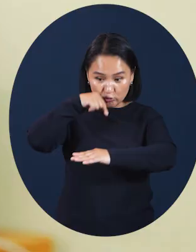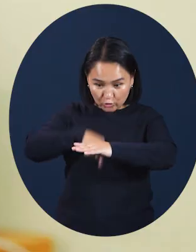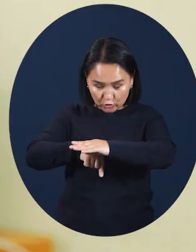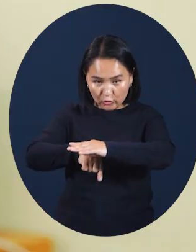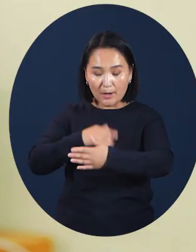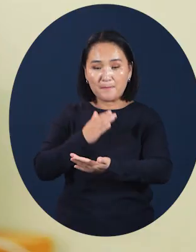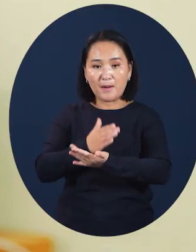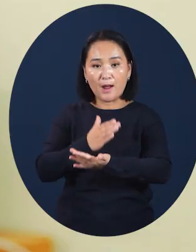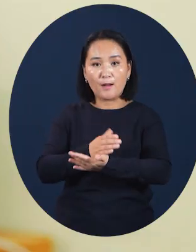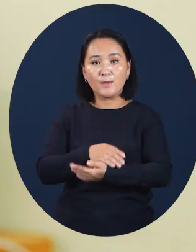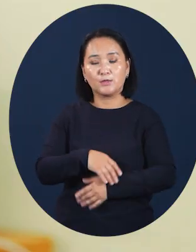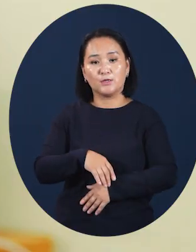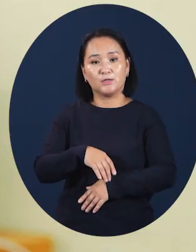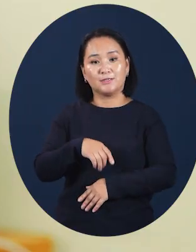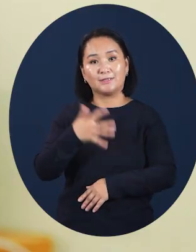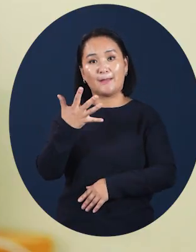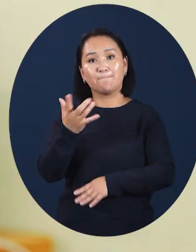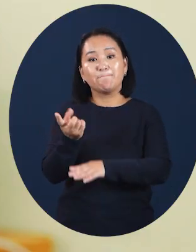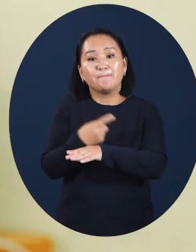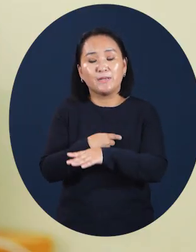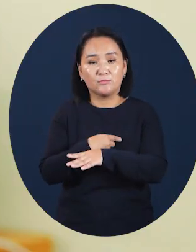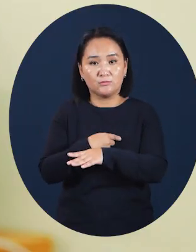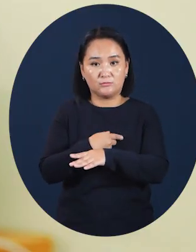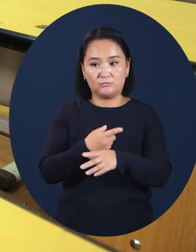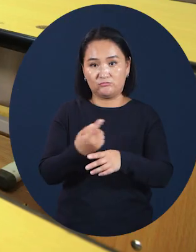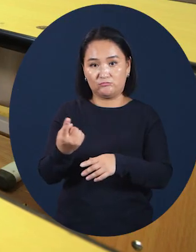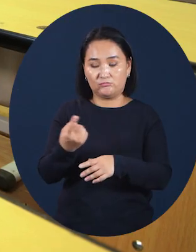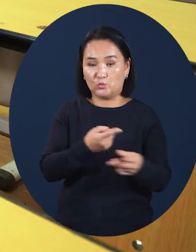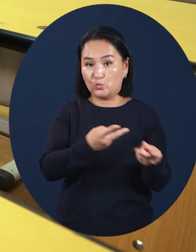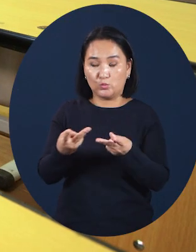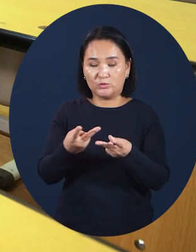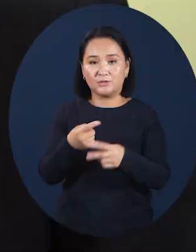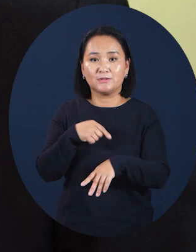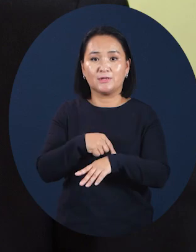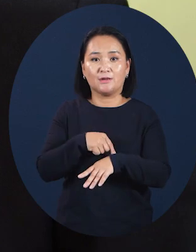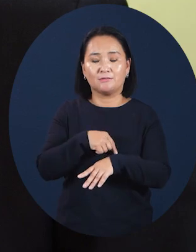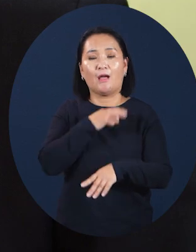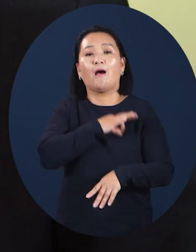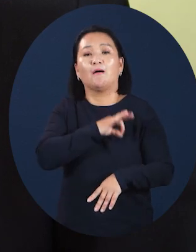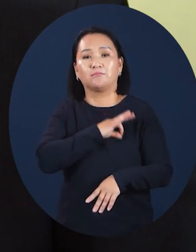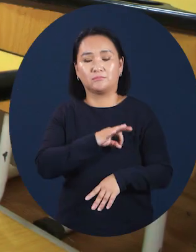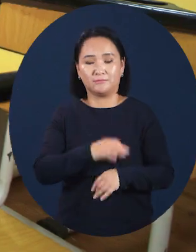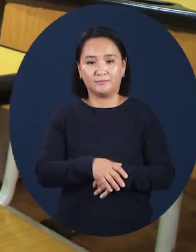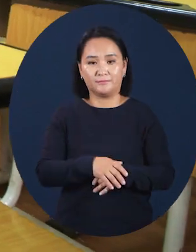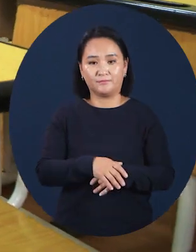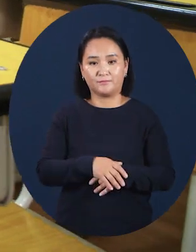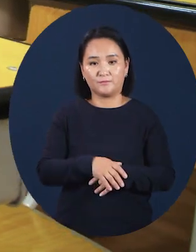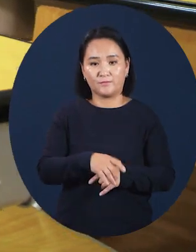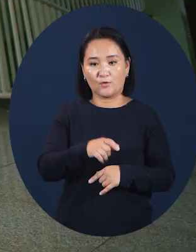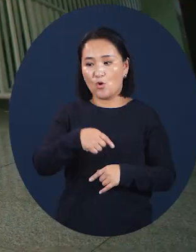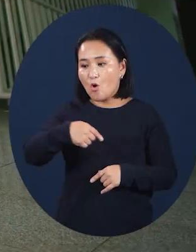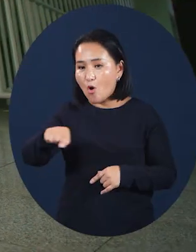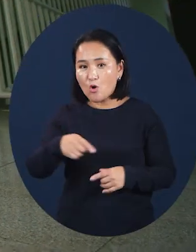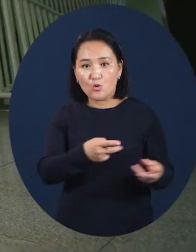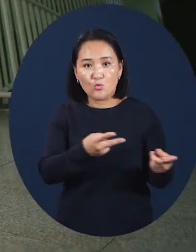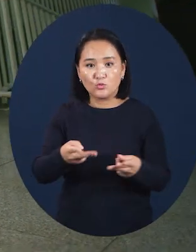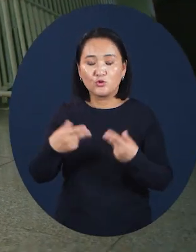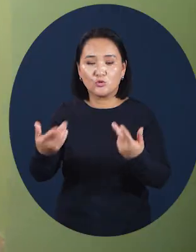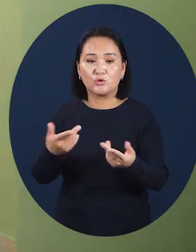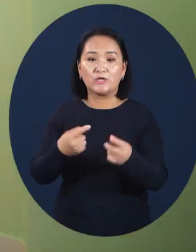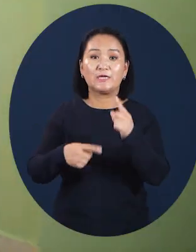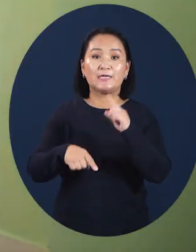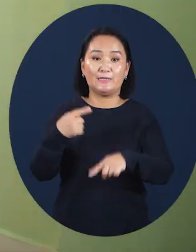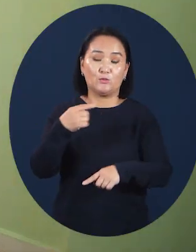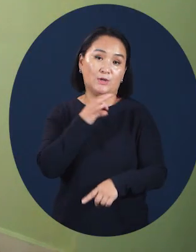хүмүүс одоо жишээ нь 5 минутын дотор ирээд үйлчлүүлгээд арай цагийг хэмнэнсэн бусдад ойр үйлчлэгийг түгээхэд бид нар илүү